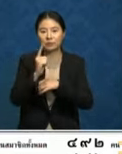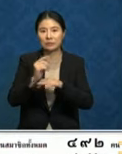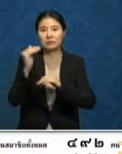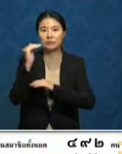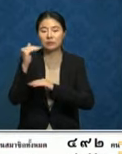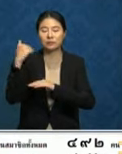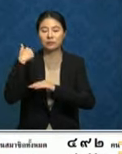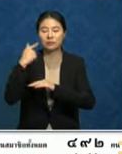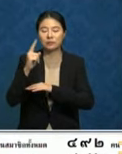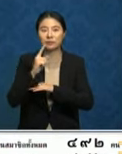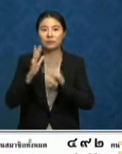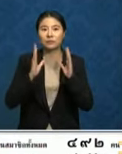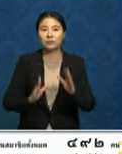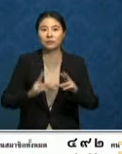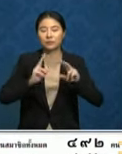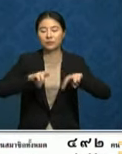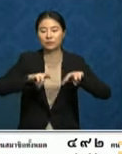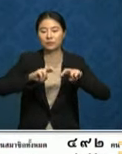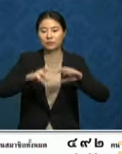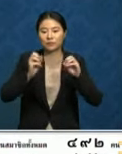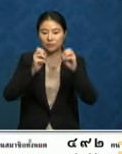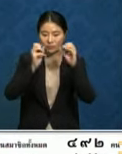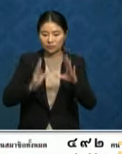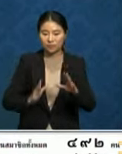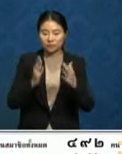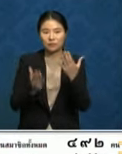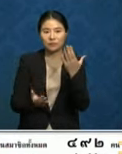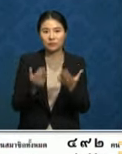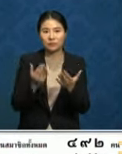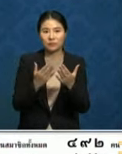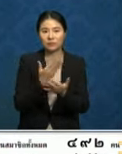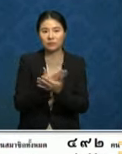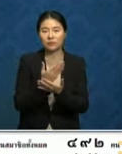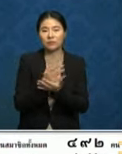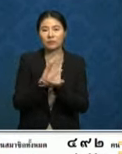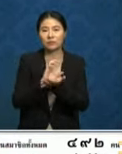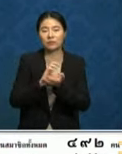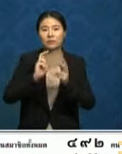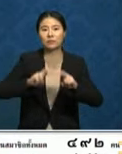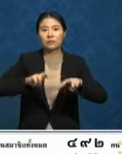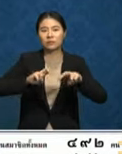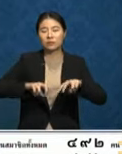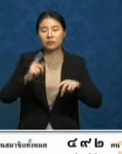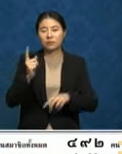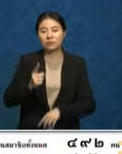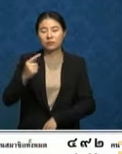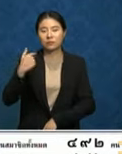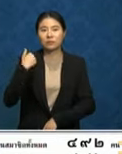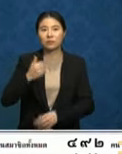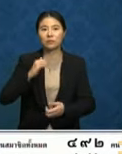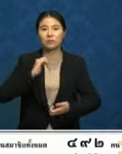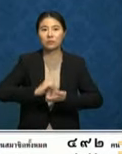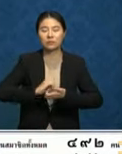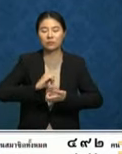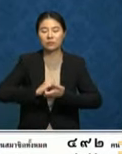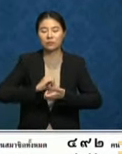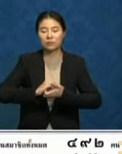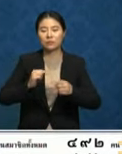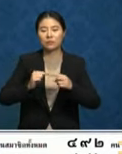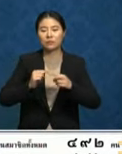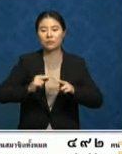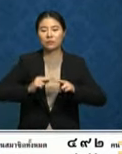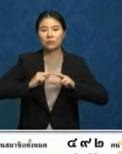สำหรับนักวิจัยหรืออาจารย์ท่านไหนที่ต้องการรับทุนการวิจัยจะต้องมีการทำ MOUกับภาค